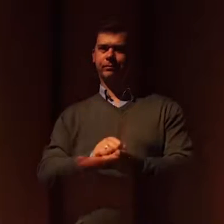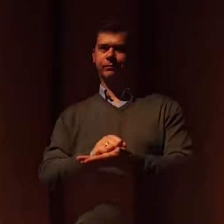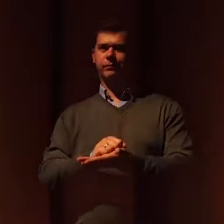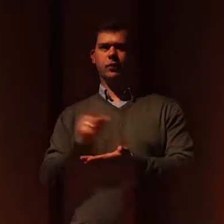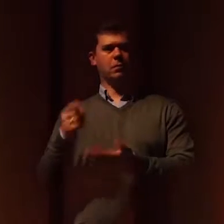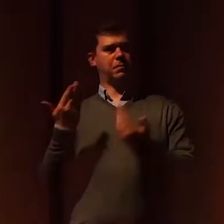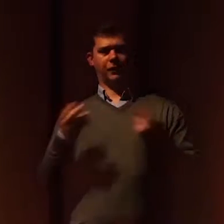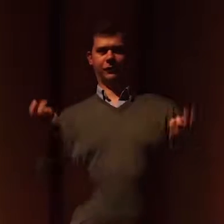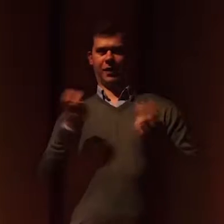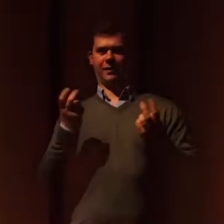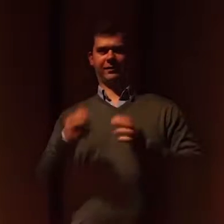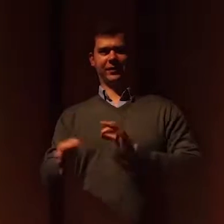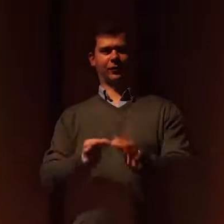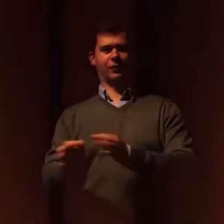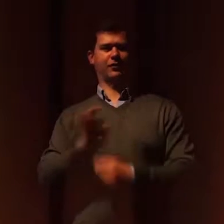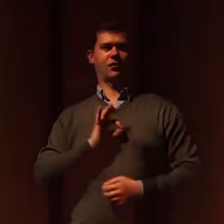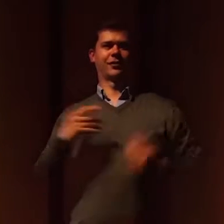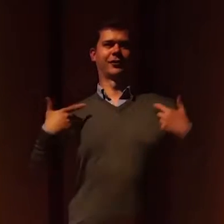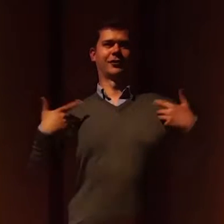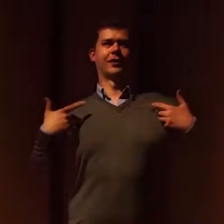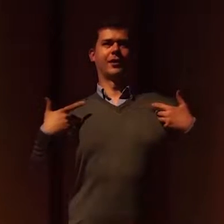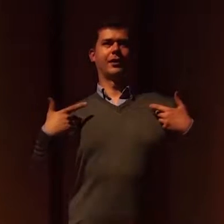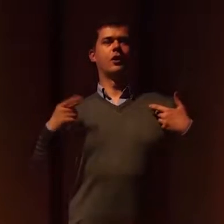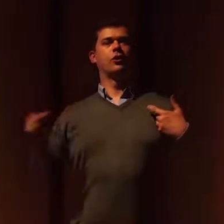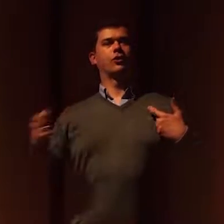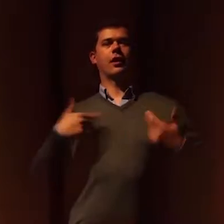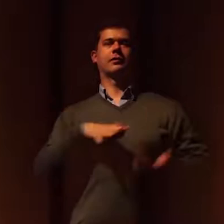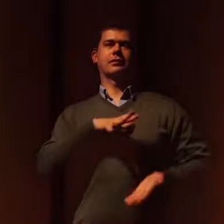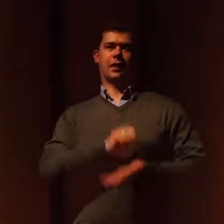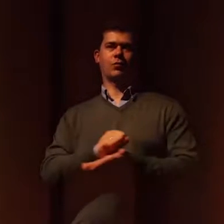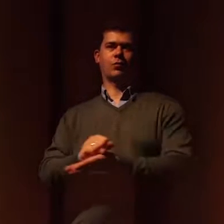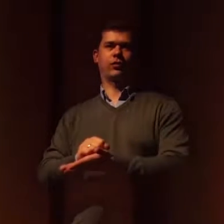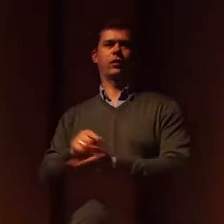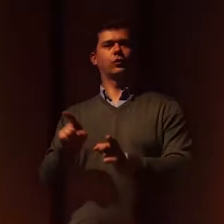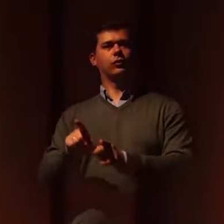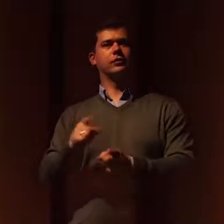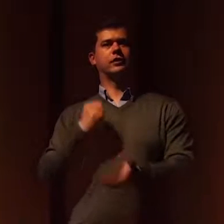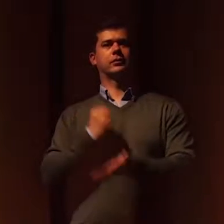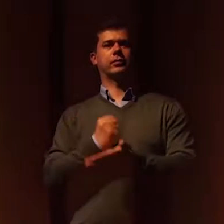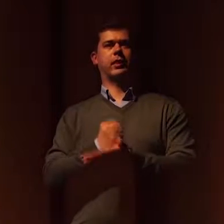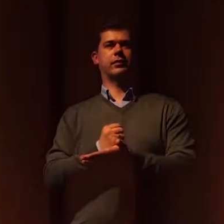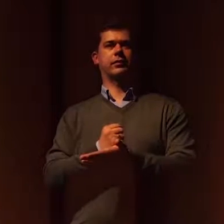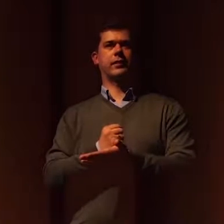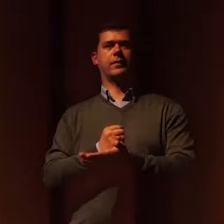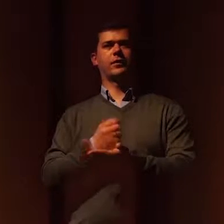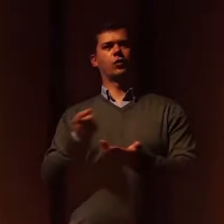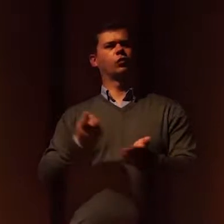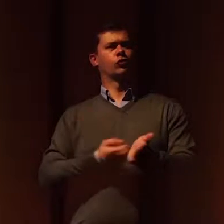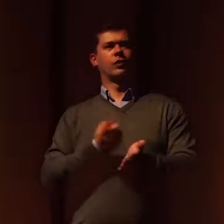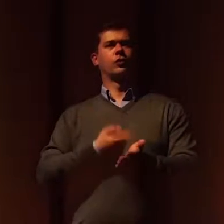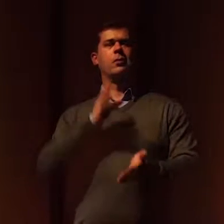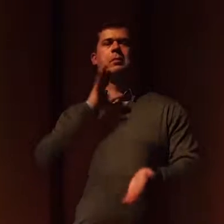pełnomocniczka przygoda w moim życiu zajmowałam się tymi sprawami od strony takiej często